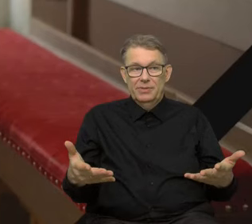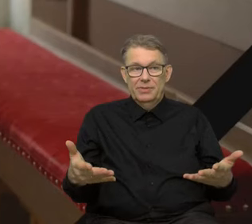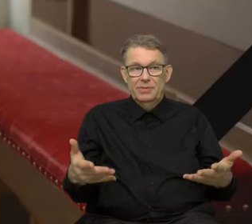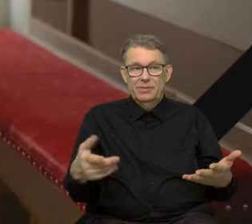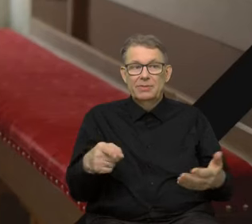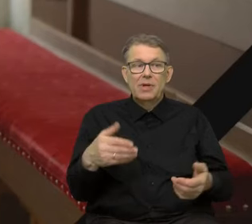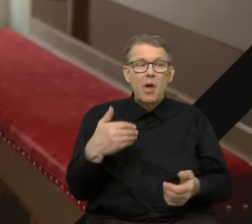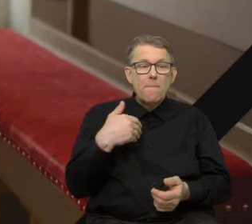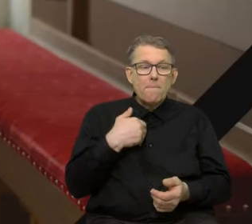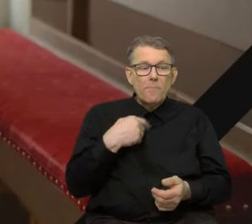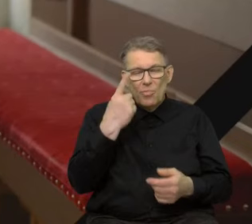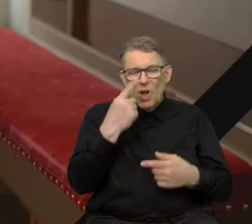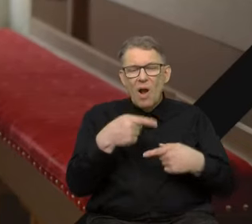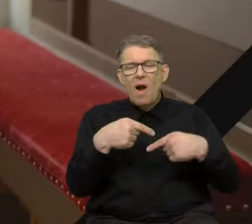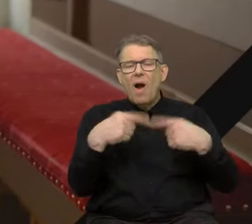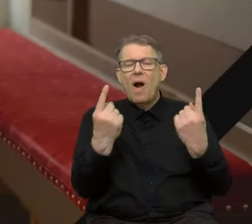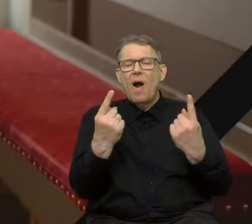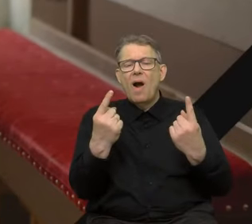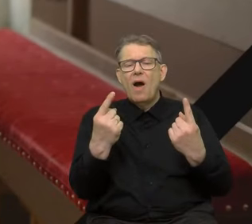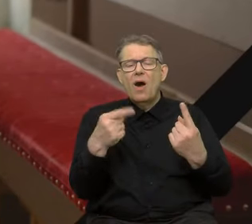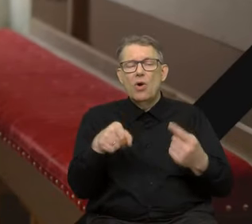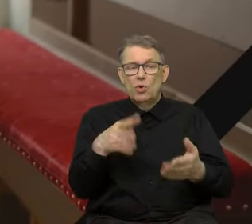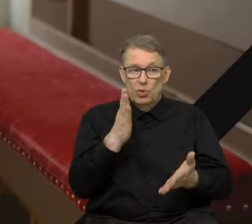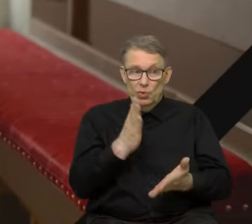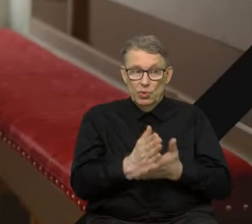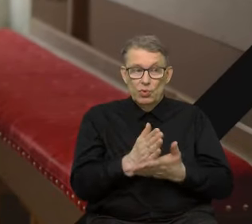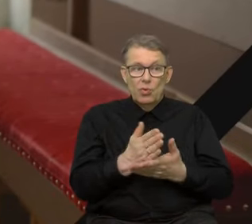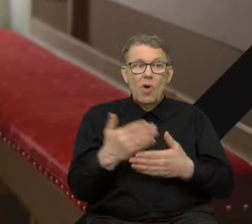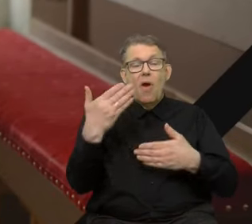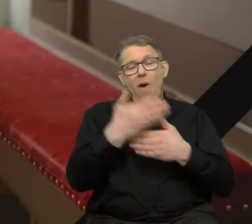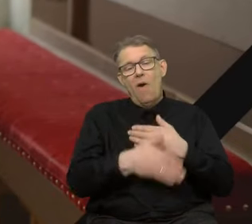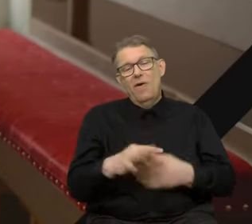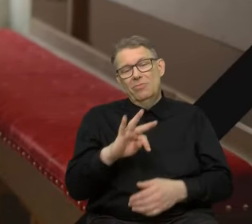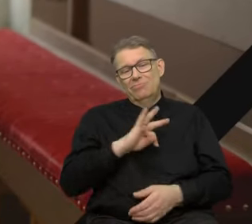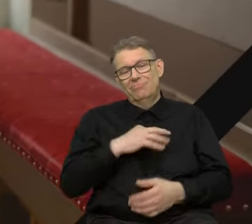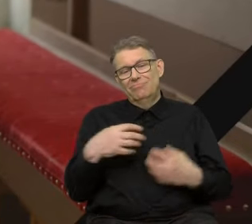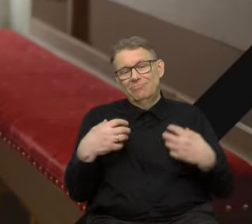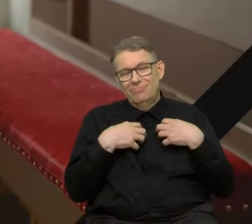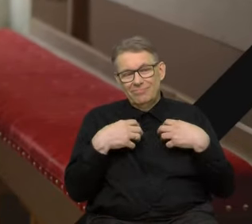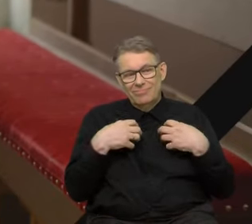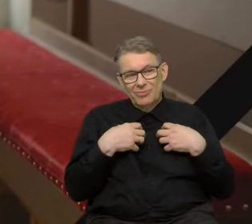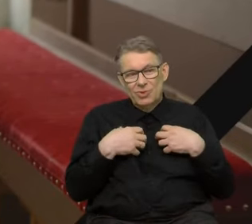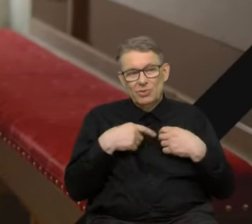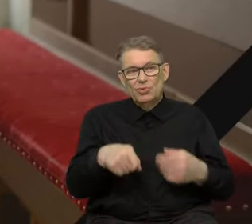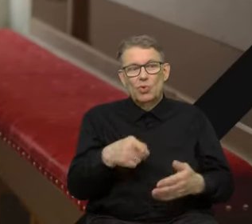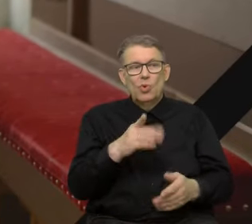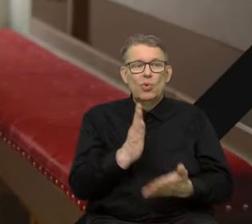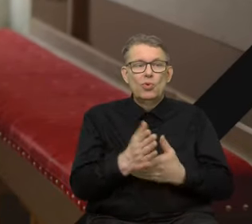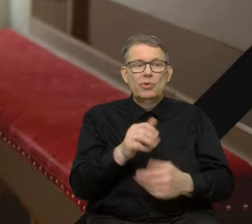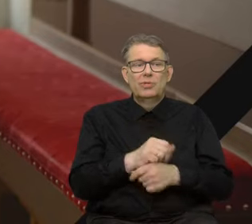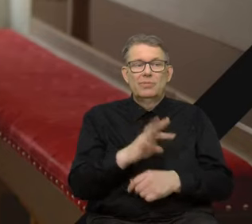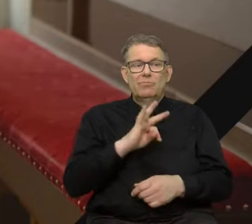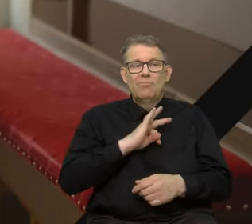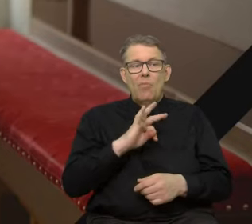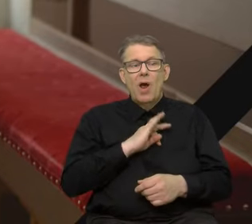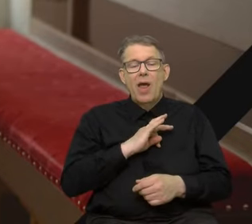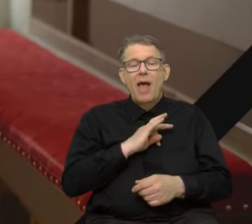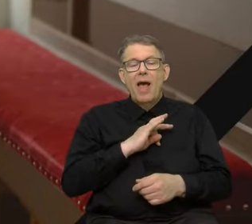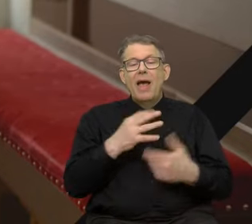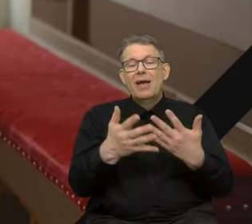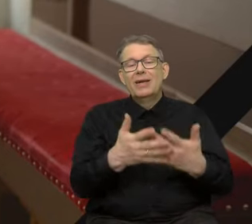z takim przekonaniem, że to już pod koniec mojego życia, to już jest moja ziemia